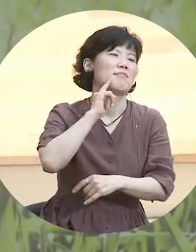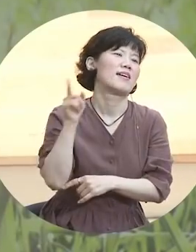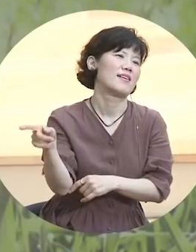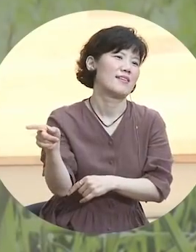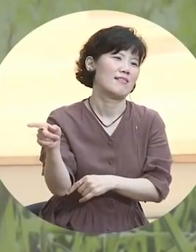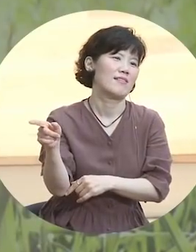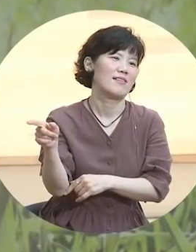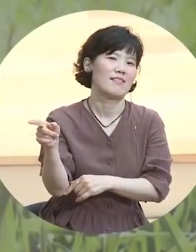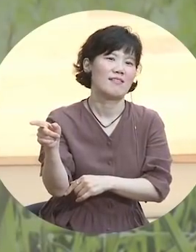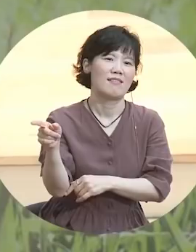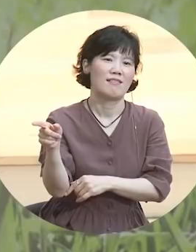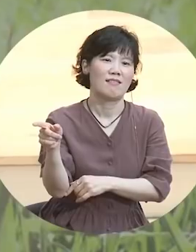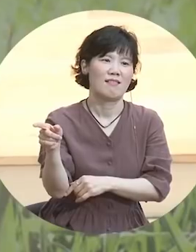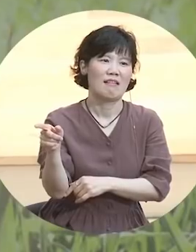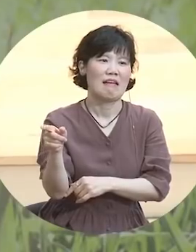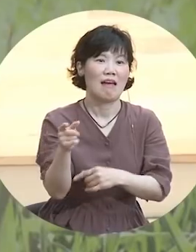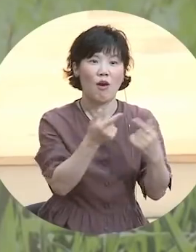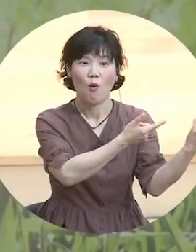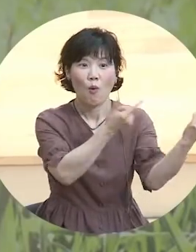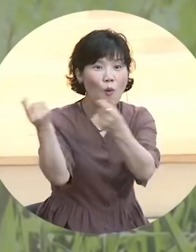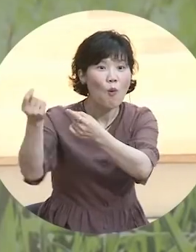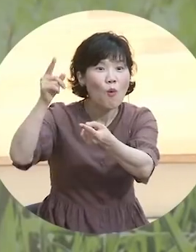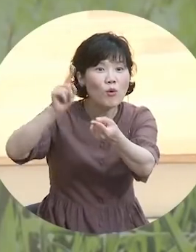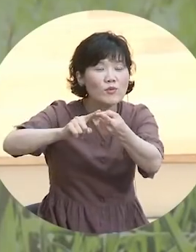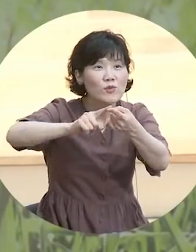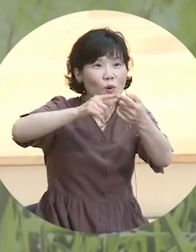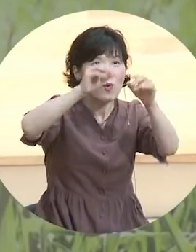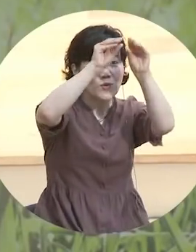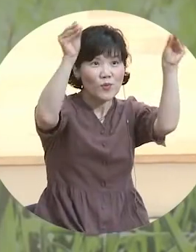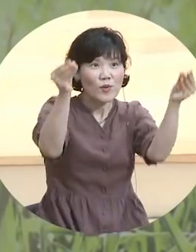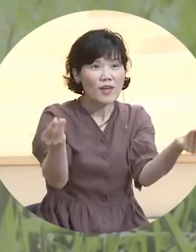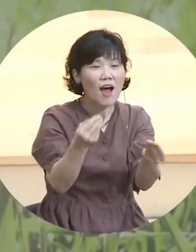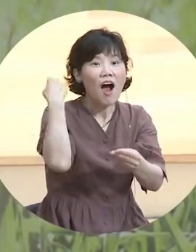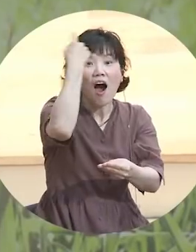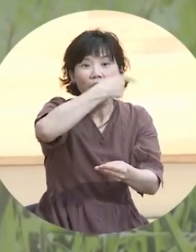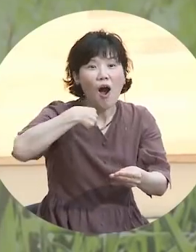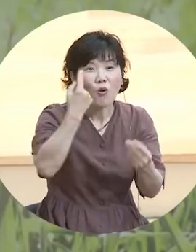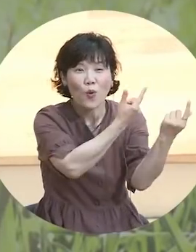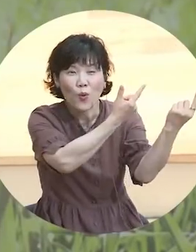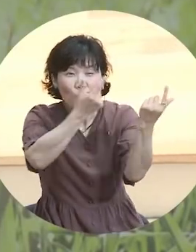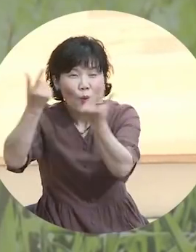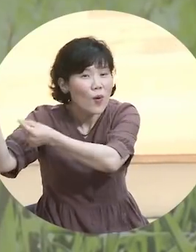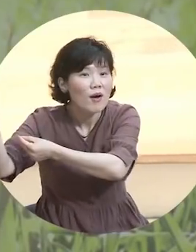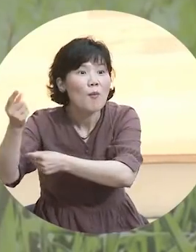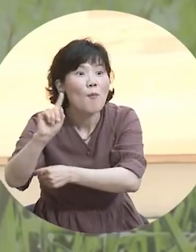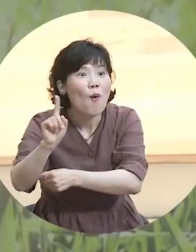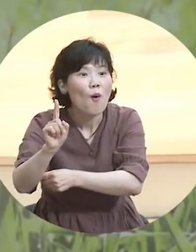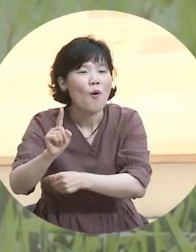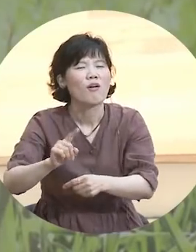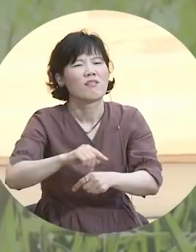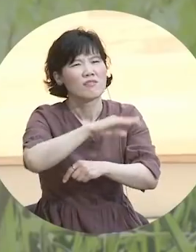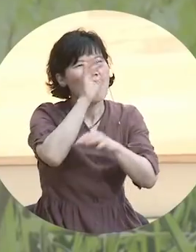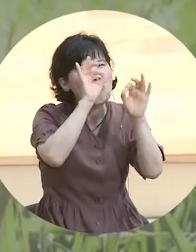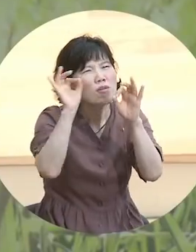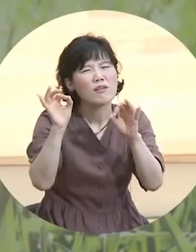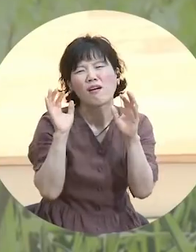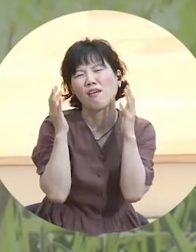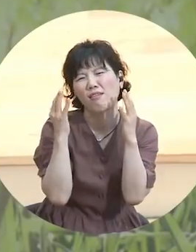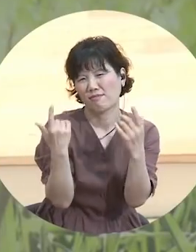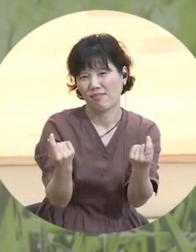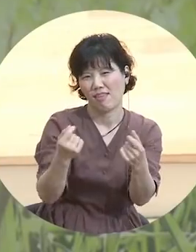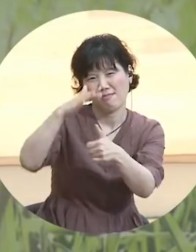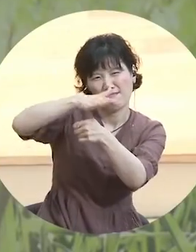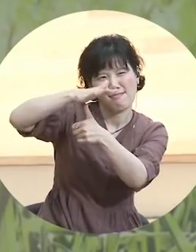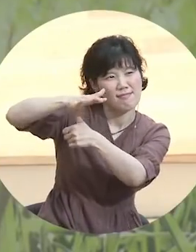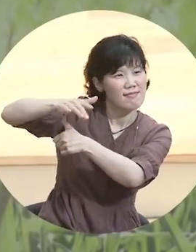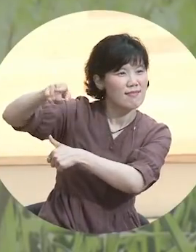거예요. 근데 공통점이 뭔지 아십니까? 사진 액자 속에 있는 그 얼굴이요, 다 너무 어려요.